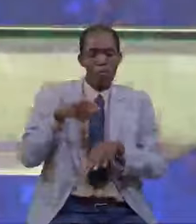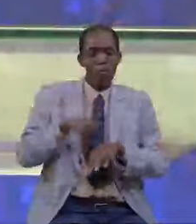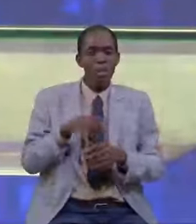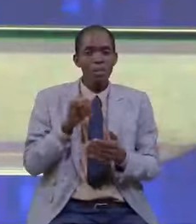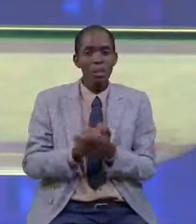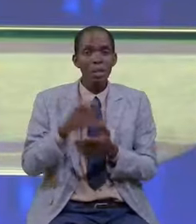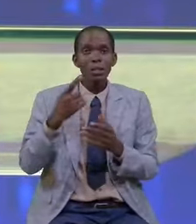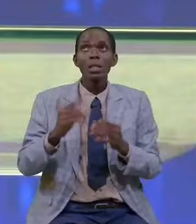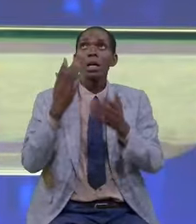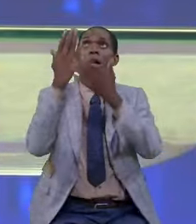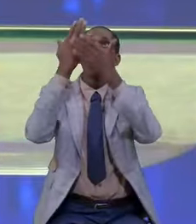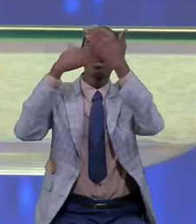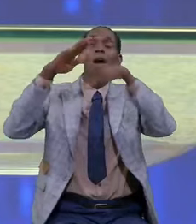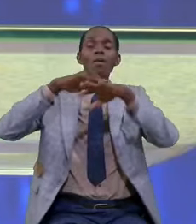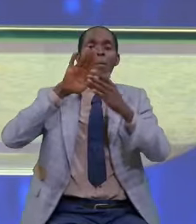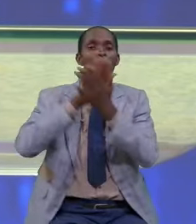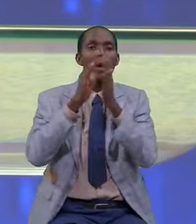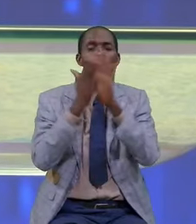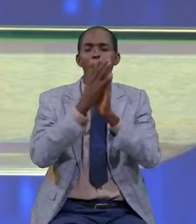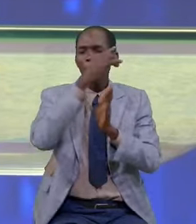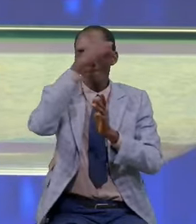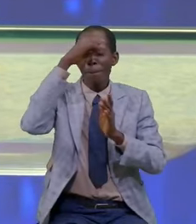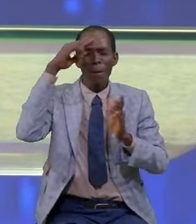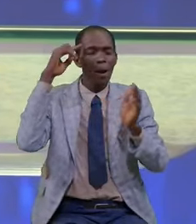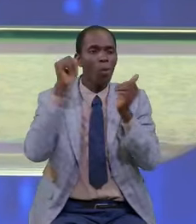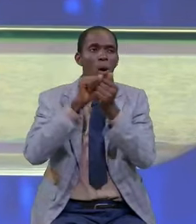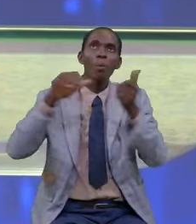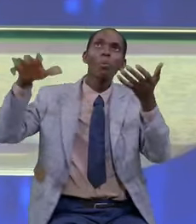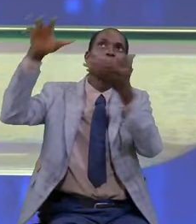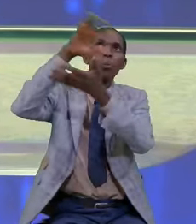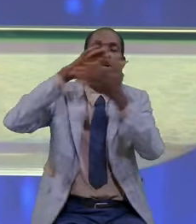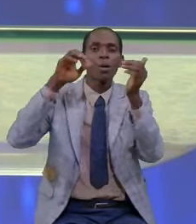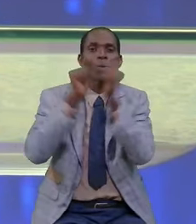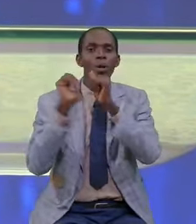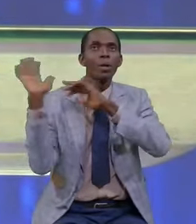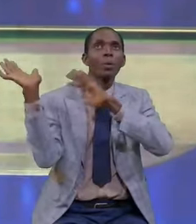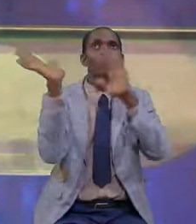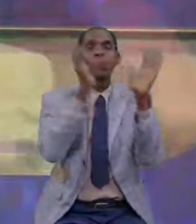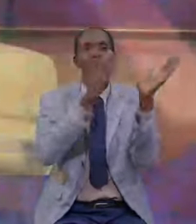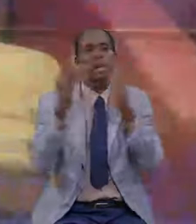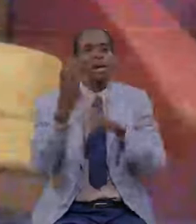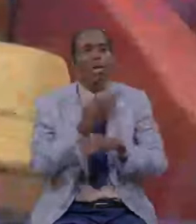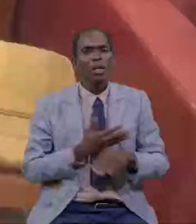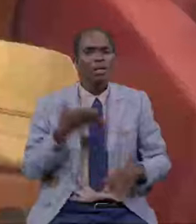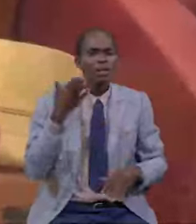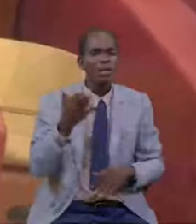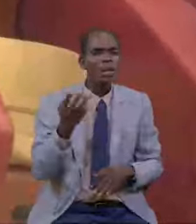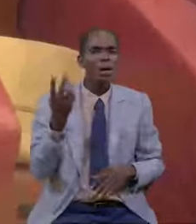ciel s'obscurcit par les nuages, le vent s'établit et